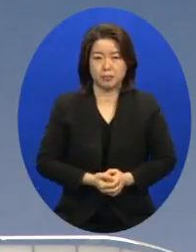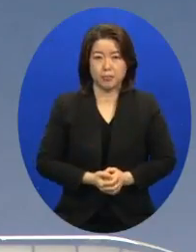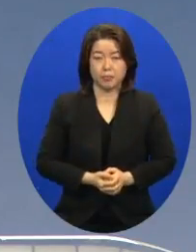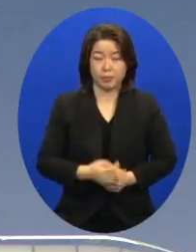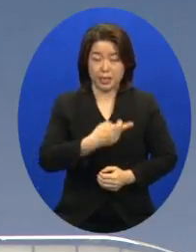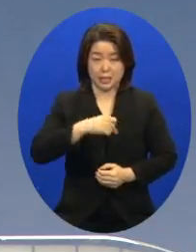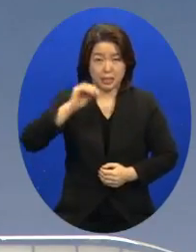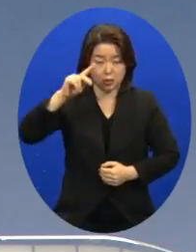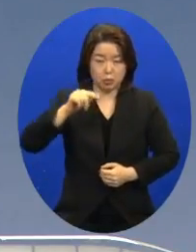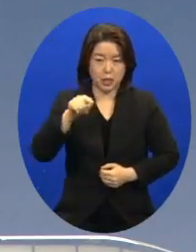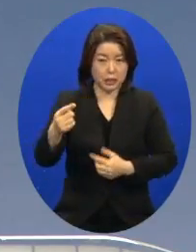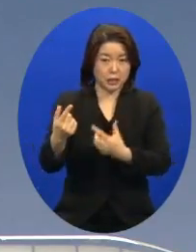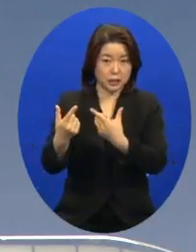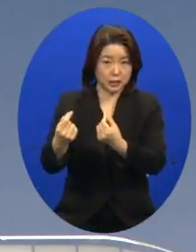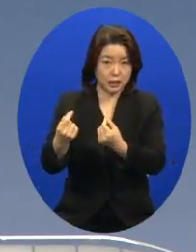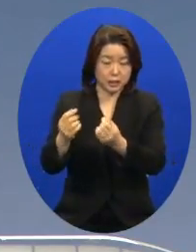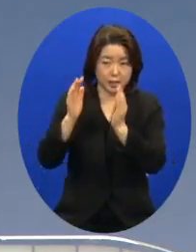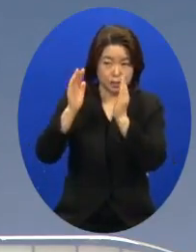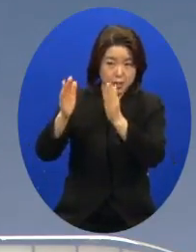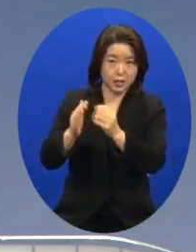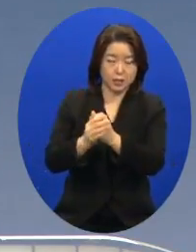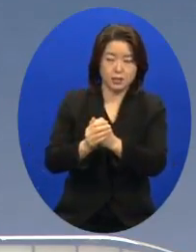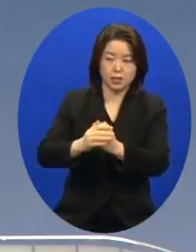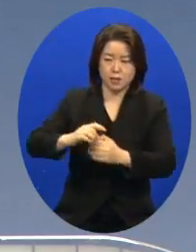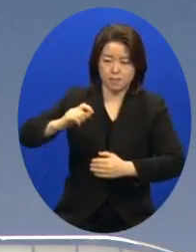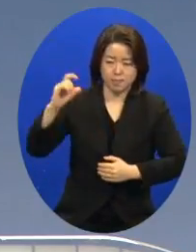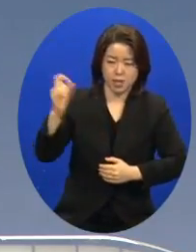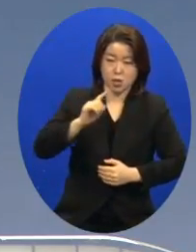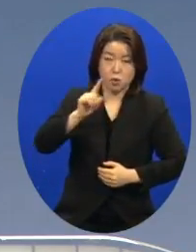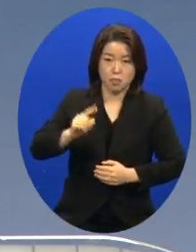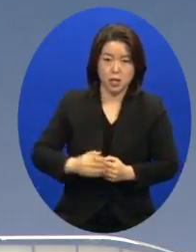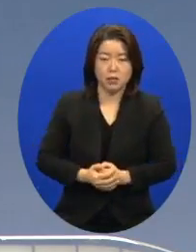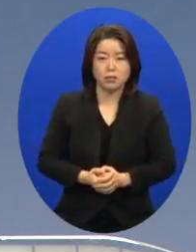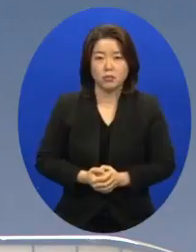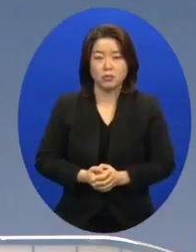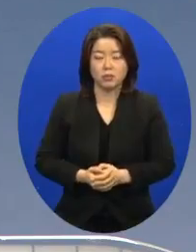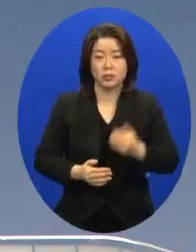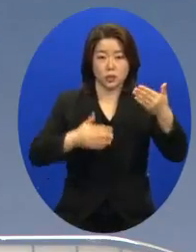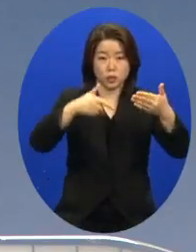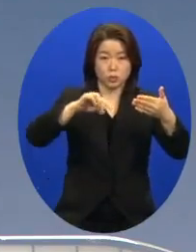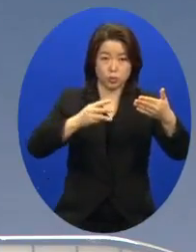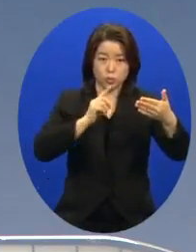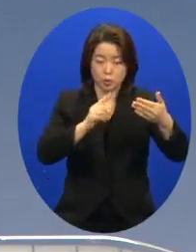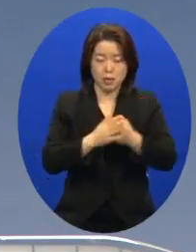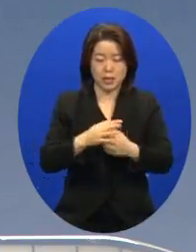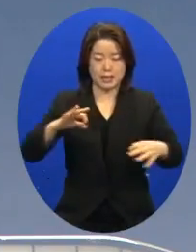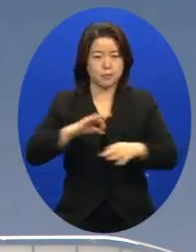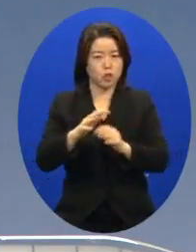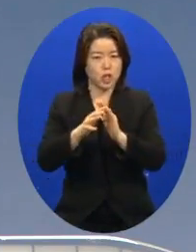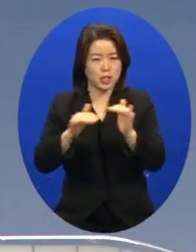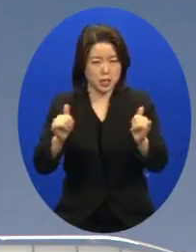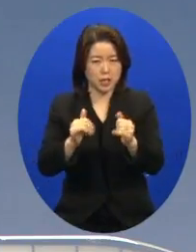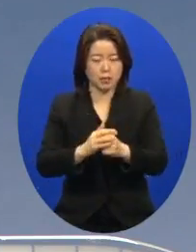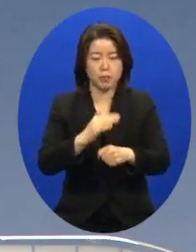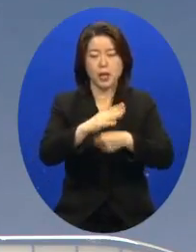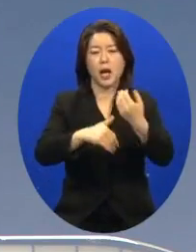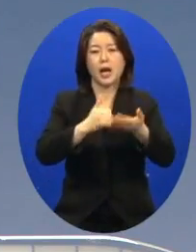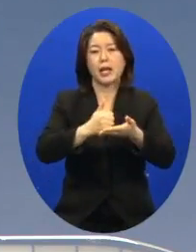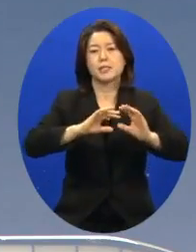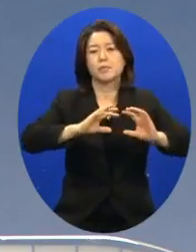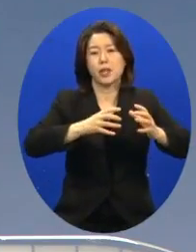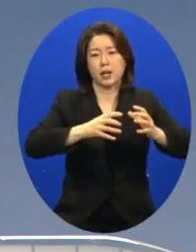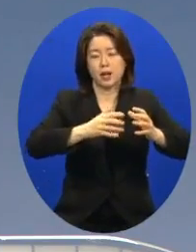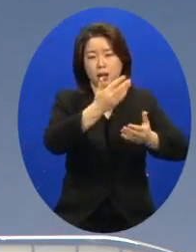자도 바울은 그런 사람을 향하여 단호하게 말합니다 9절 말씀에 불의한 사람들은 하나님의